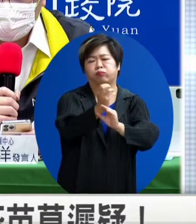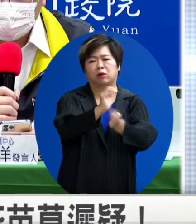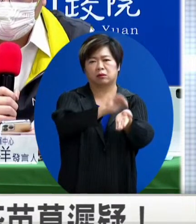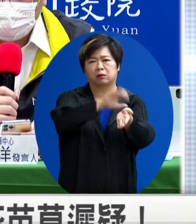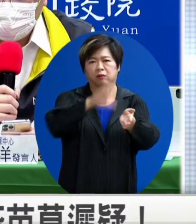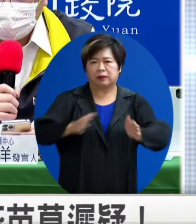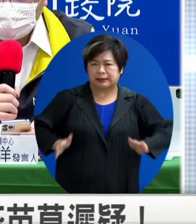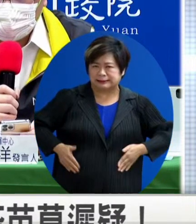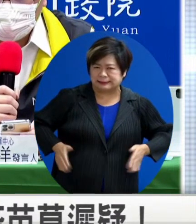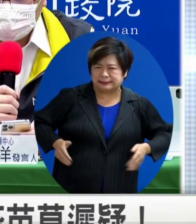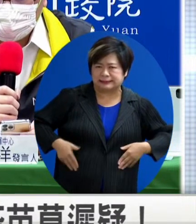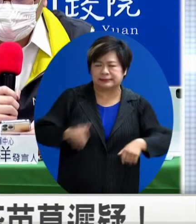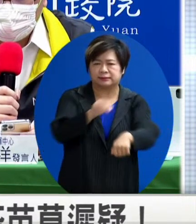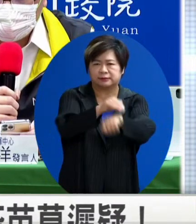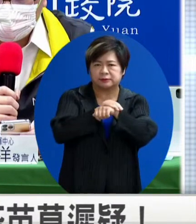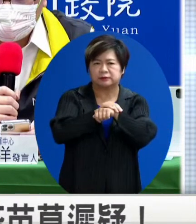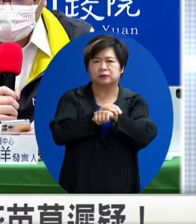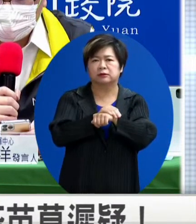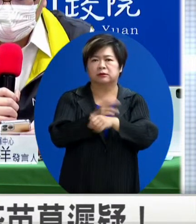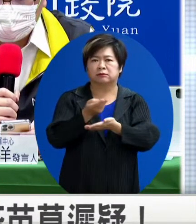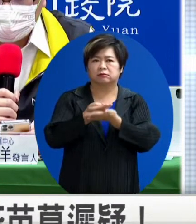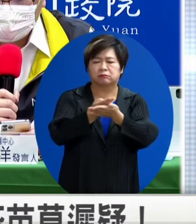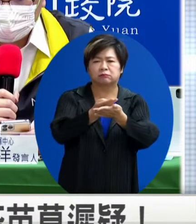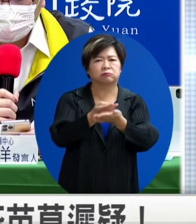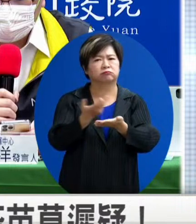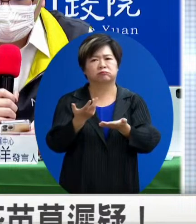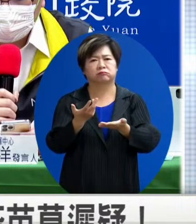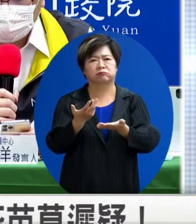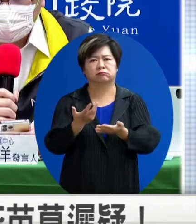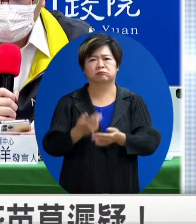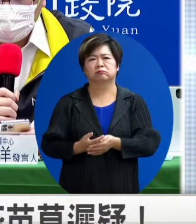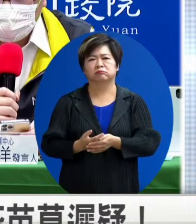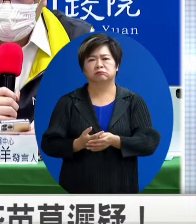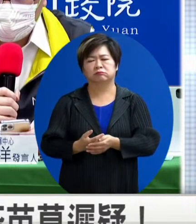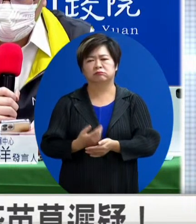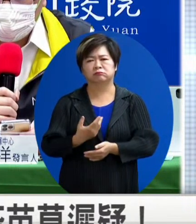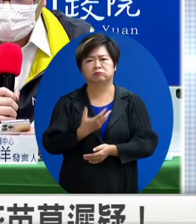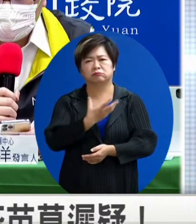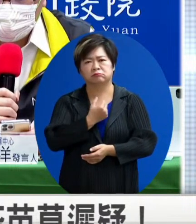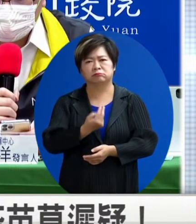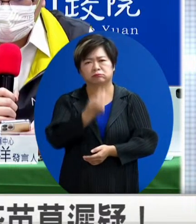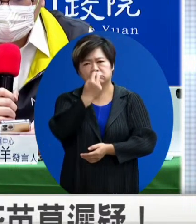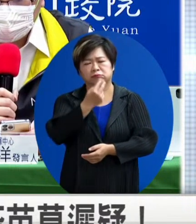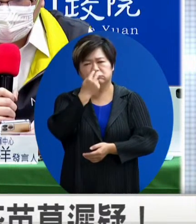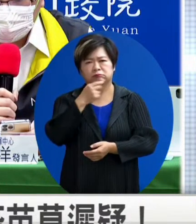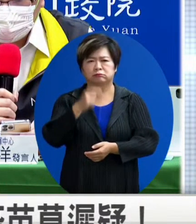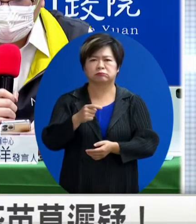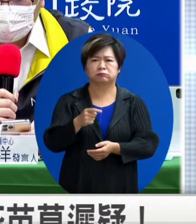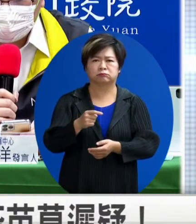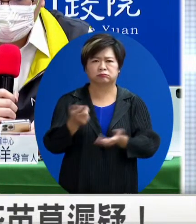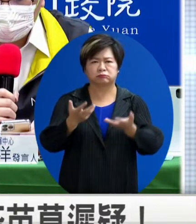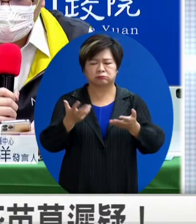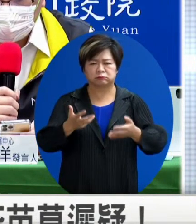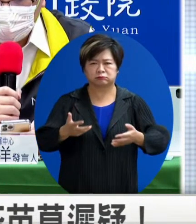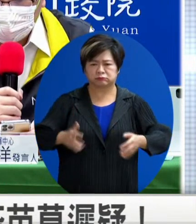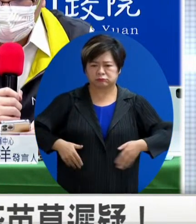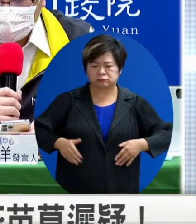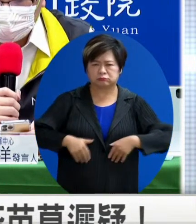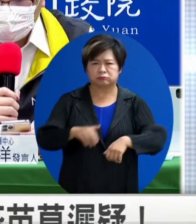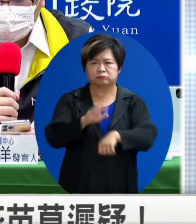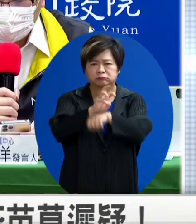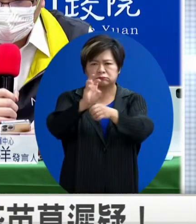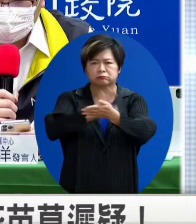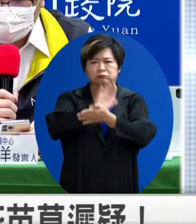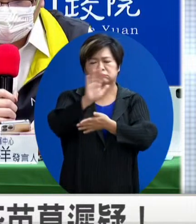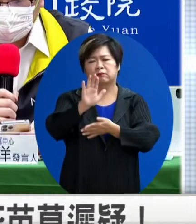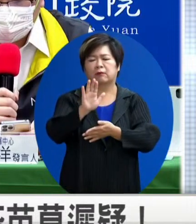院去急救，那到院时没有自发性的这个呼吸心跳，那急救30分钟后仍无效。